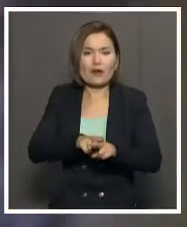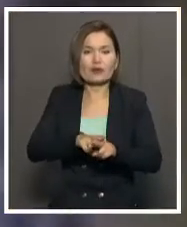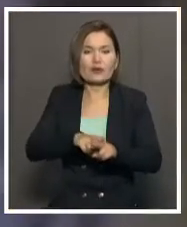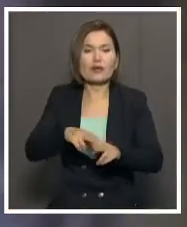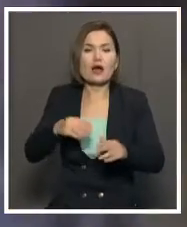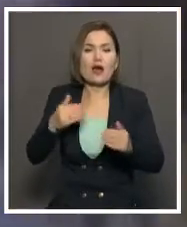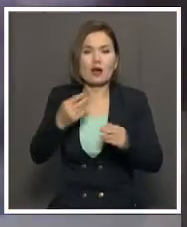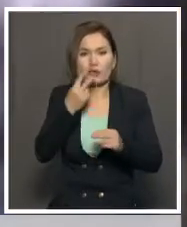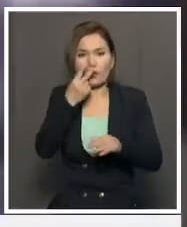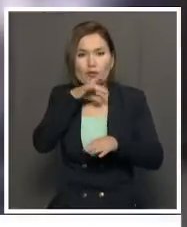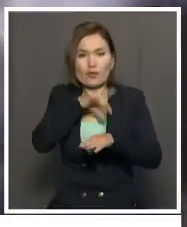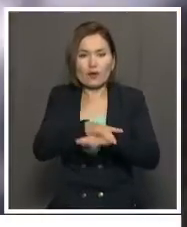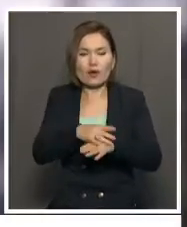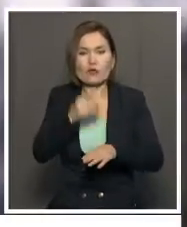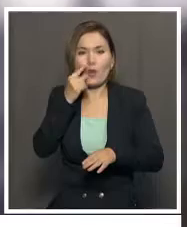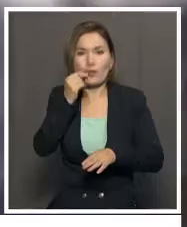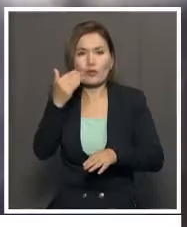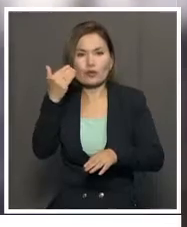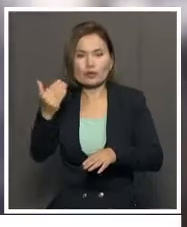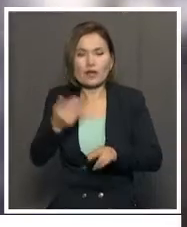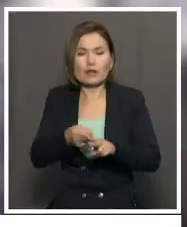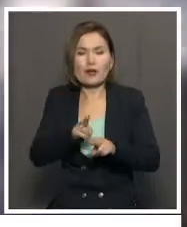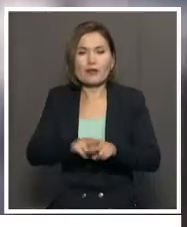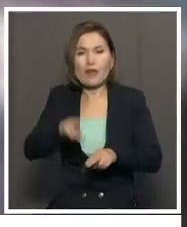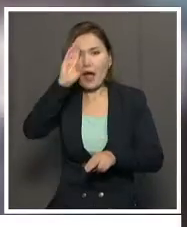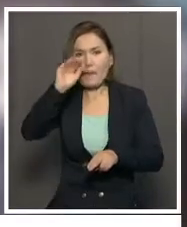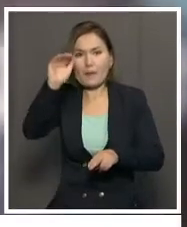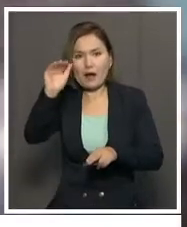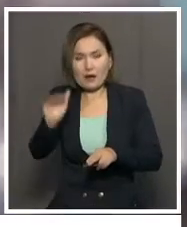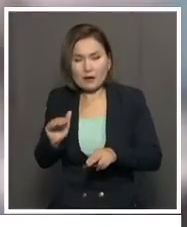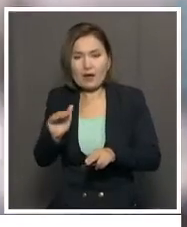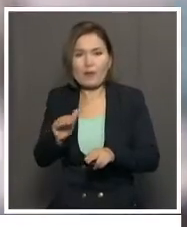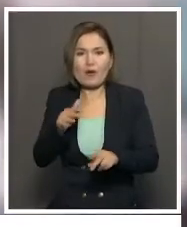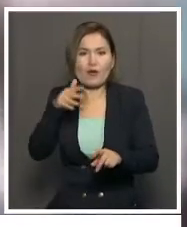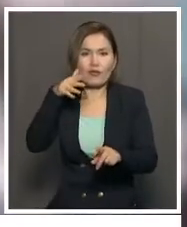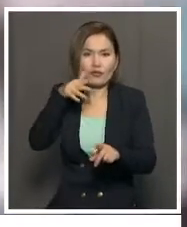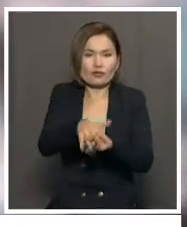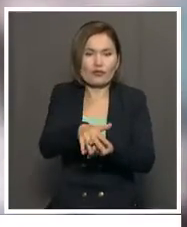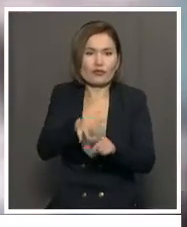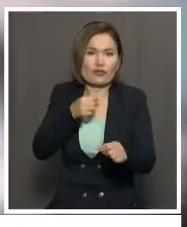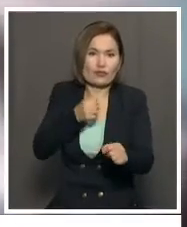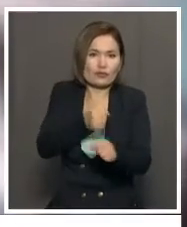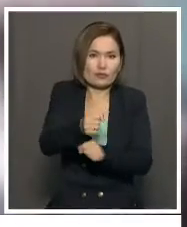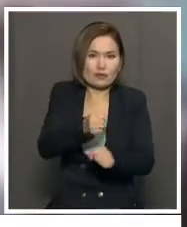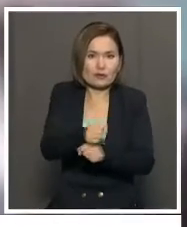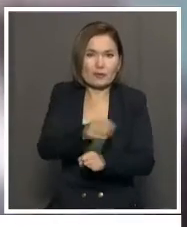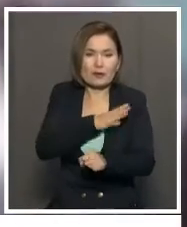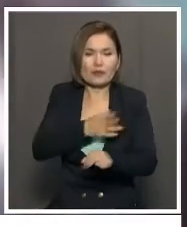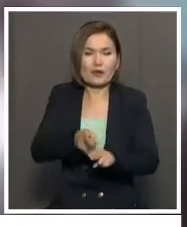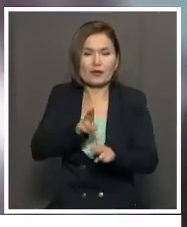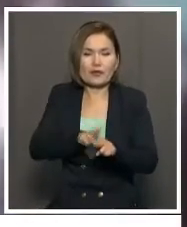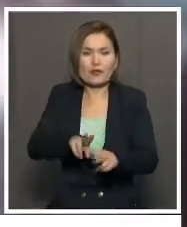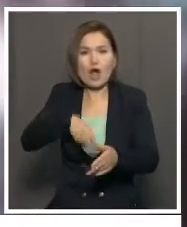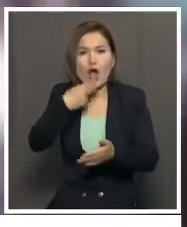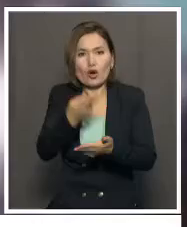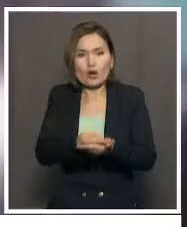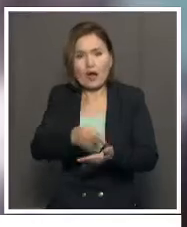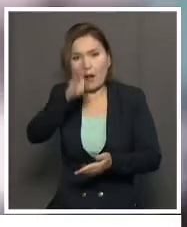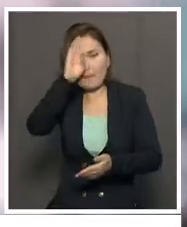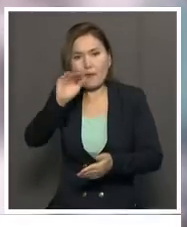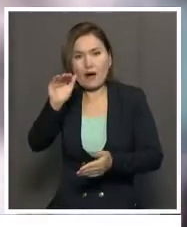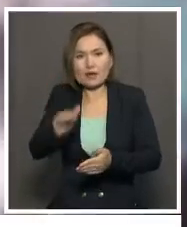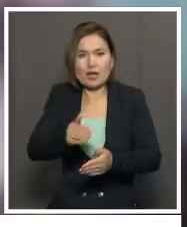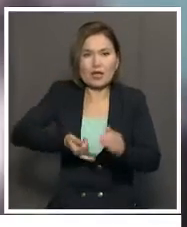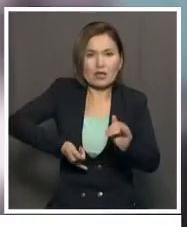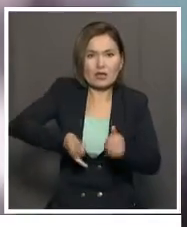жазбада көрініп тұрғанда ер адам самокат теуіп бара жатқан балаға әдейілеп жақындап қасақана соққы жасайды. Жерге құлаған баланы тіпті